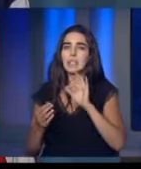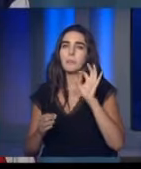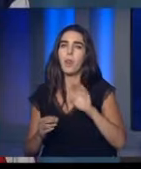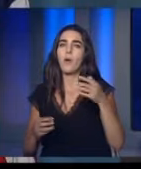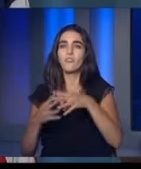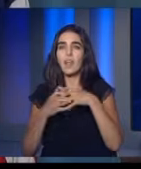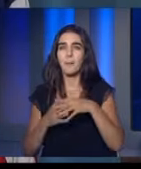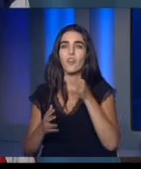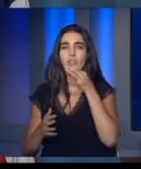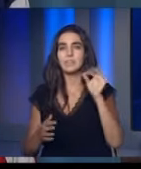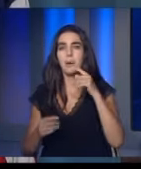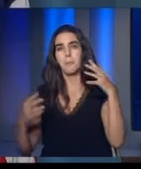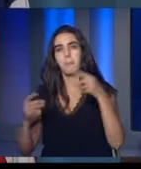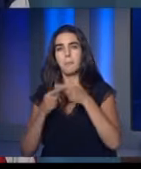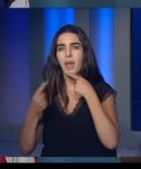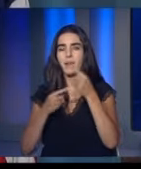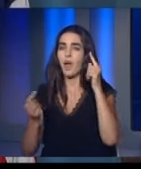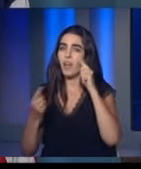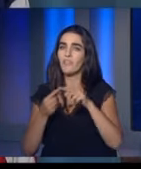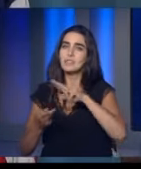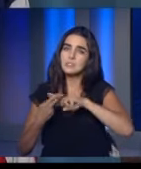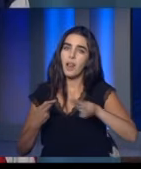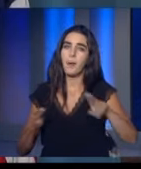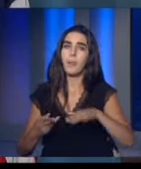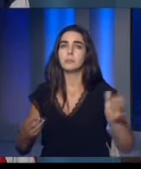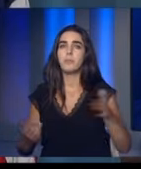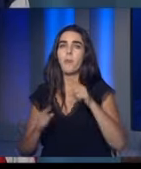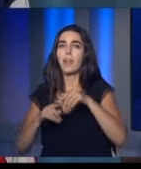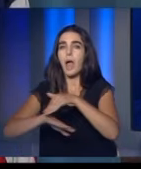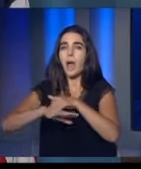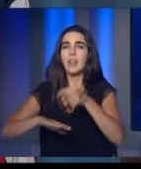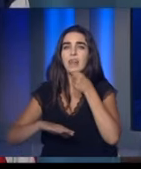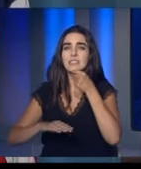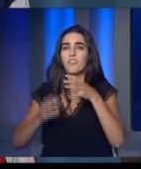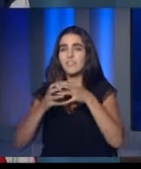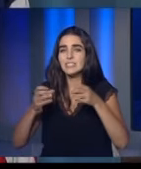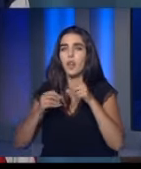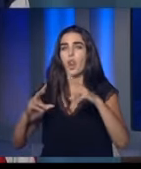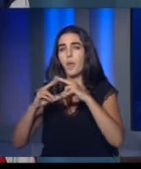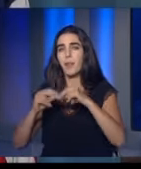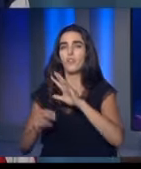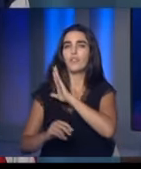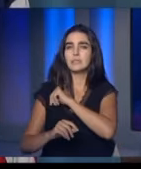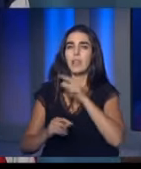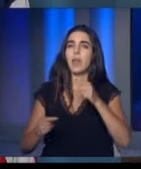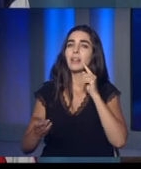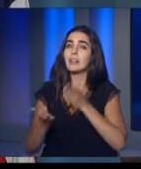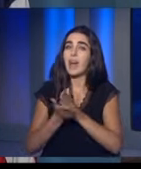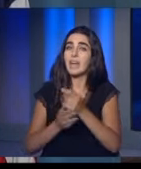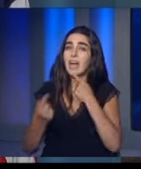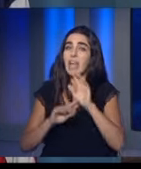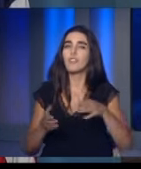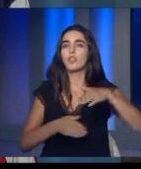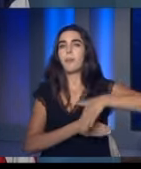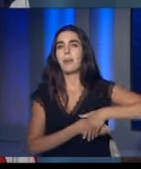في الشرق الأوسط، وأضاف أن فرنسا والولايات المتحدة تشتركان في هدف حل الصراع الحالي عبر الخط الأزرق